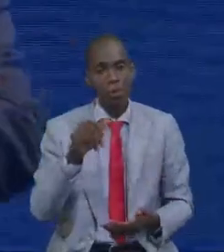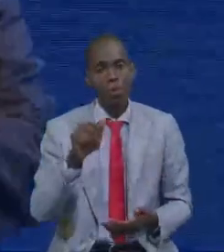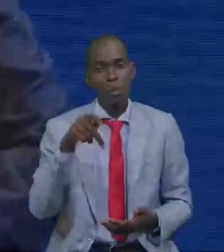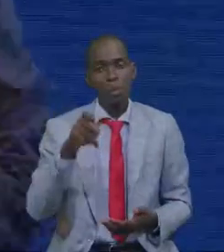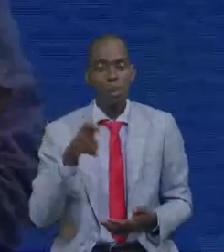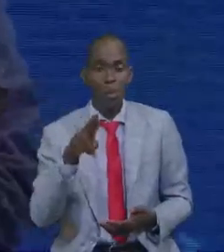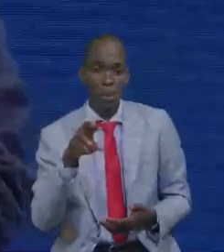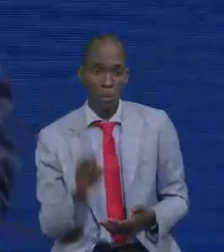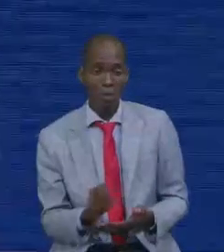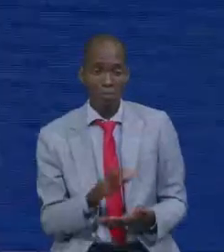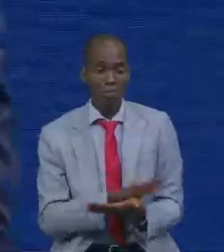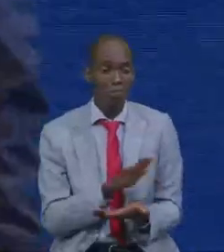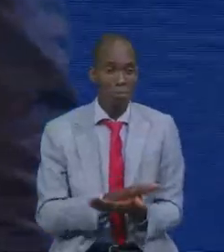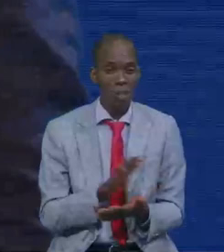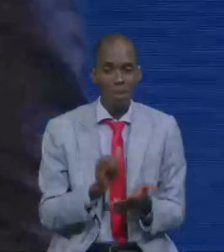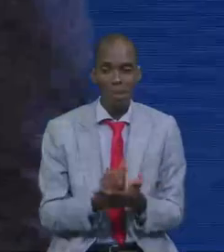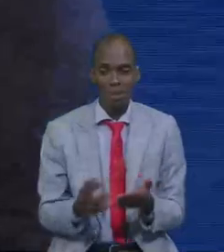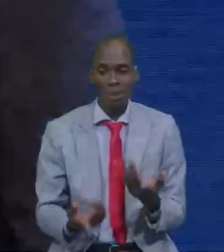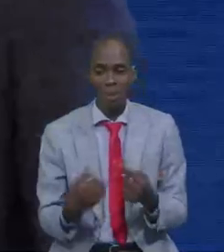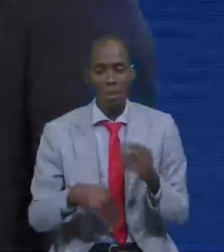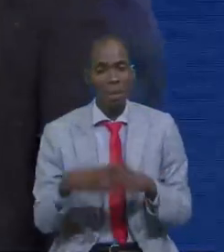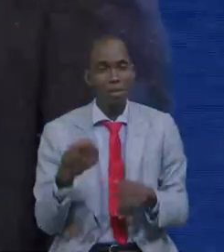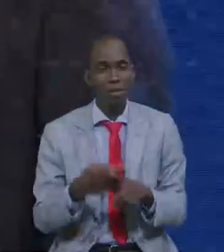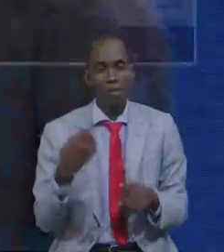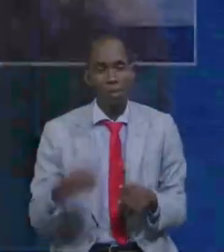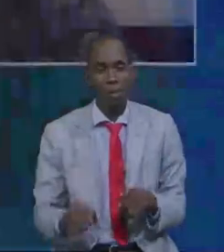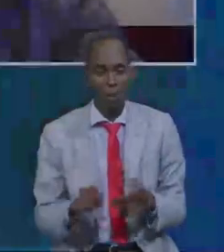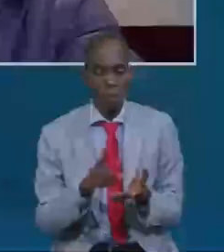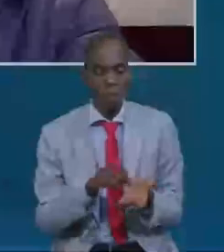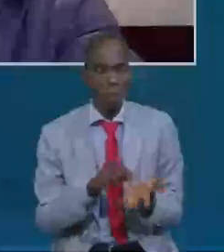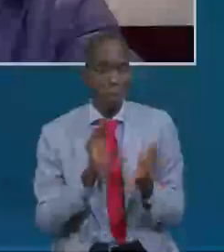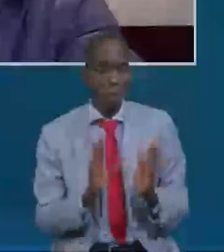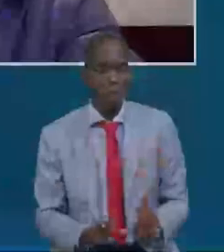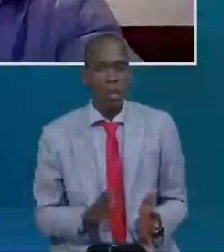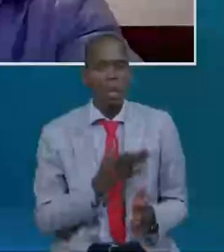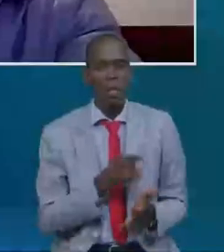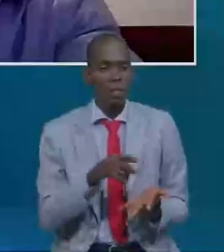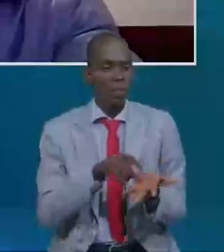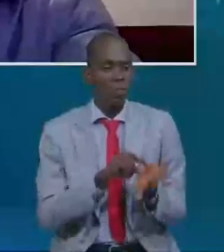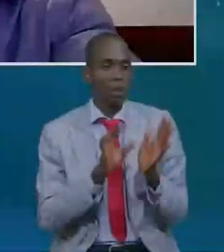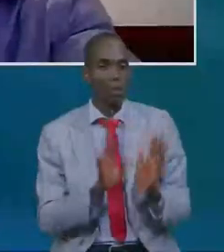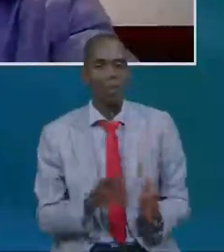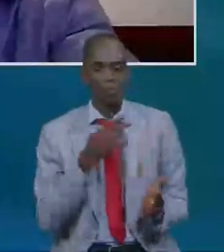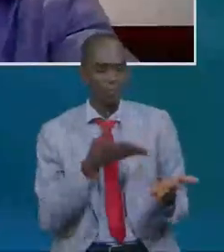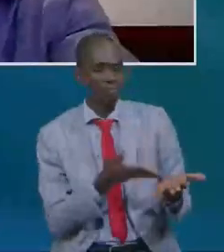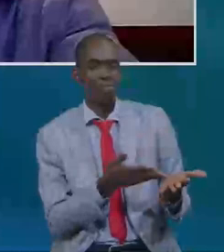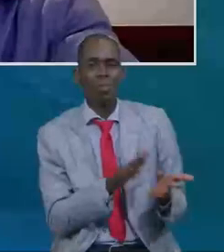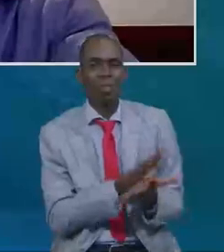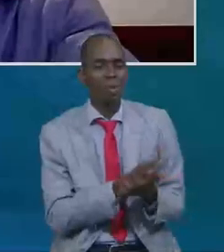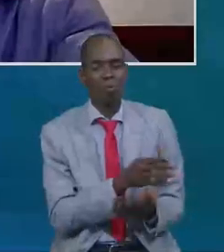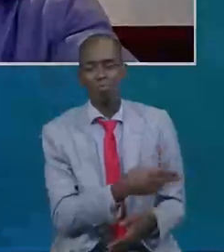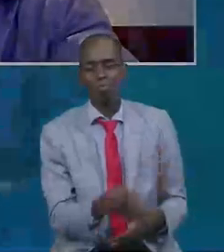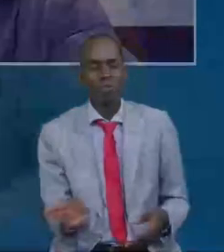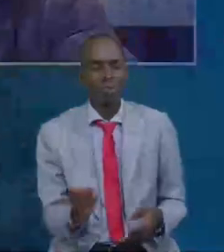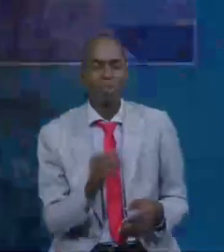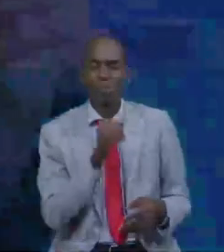coupés chez l'imprimeur et dis, ah, ces bouts de papier sont inutiles. Ces bouts de papier